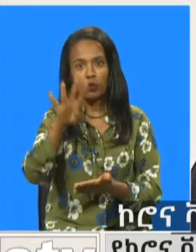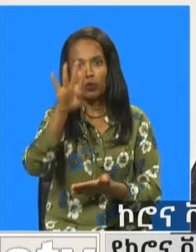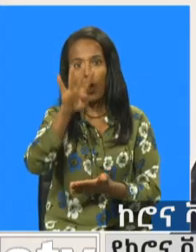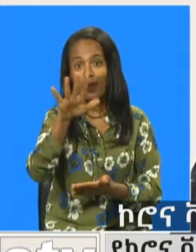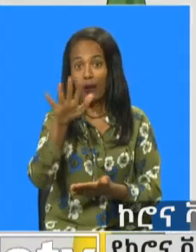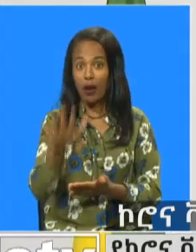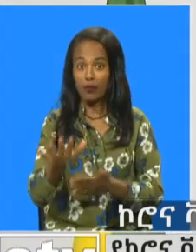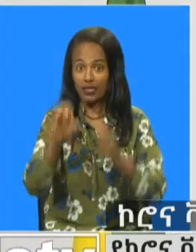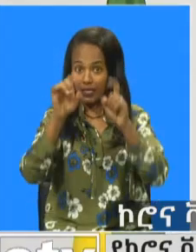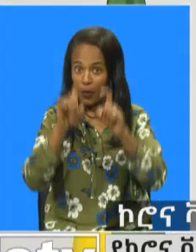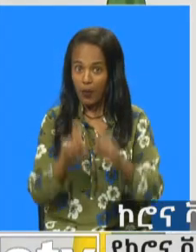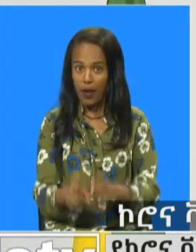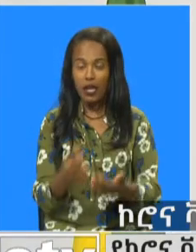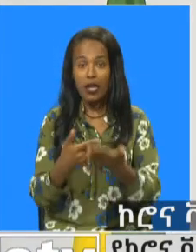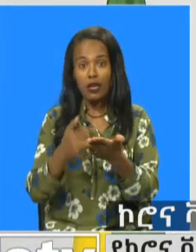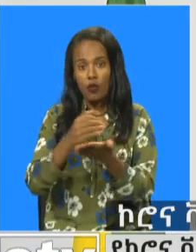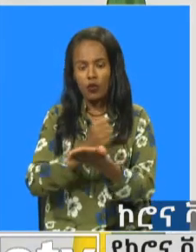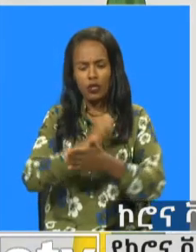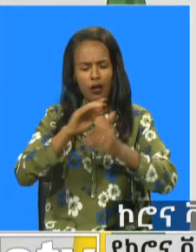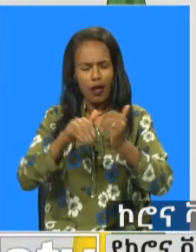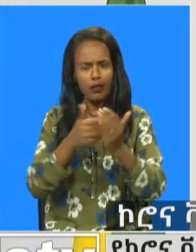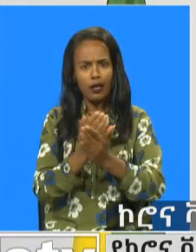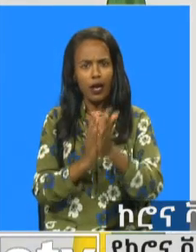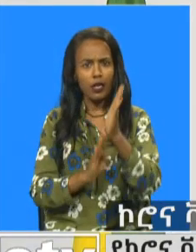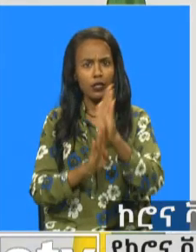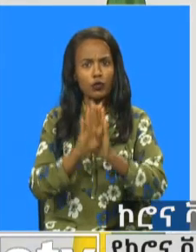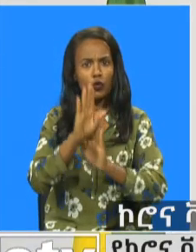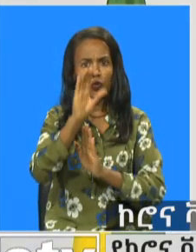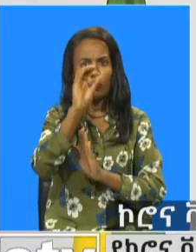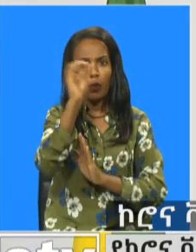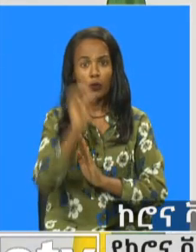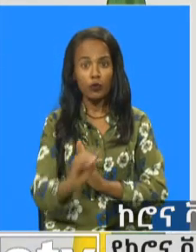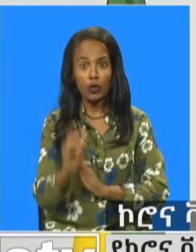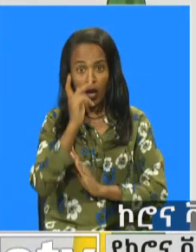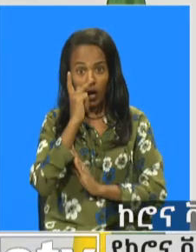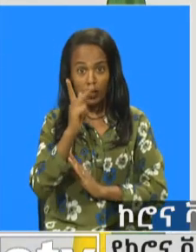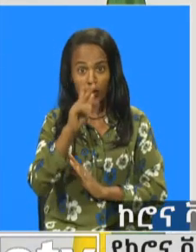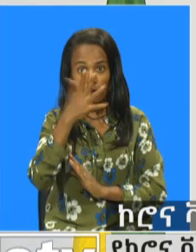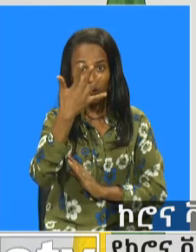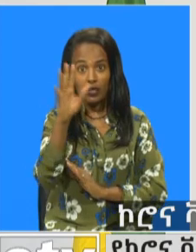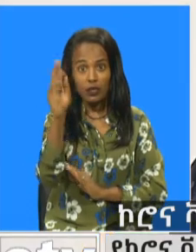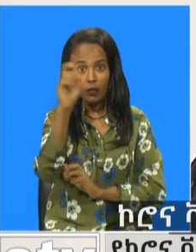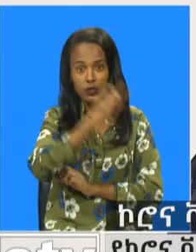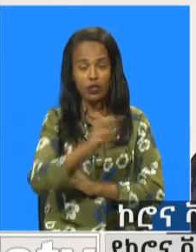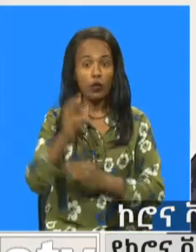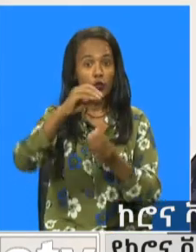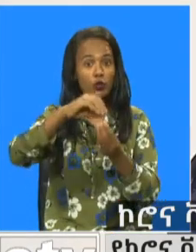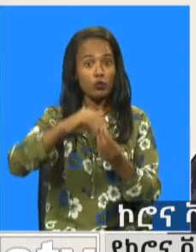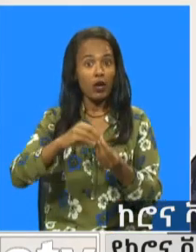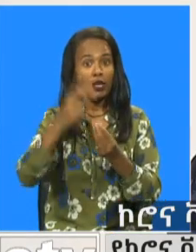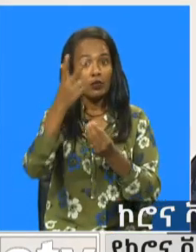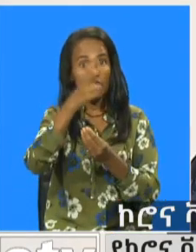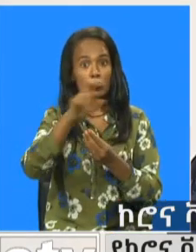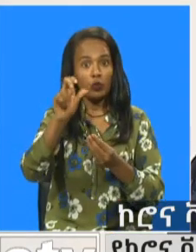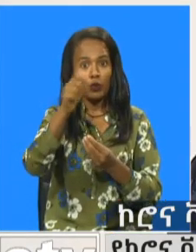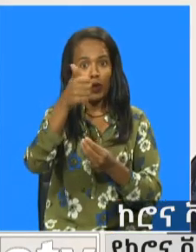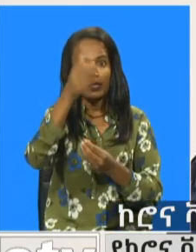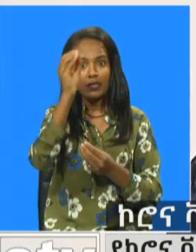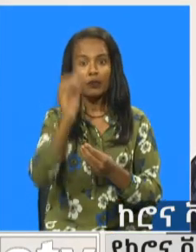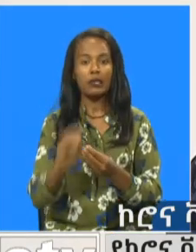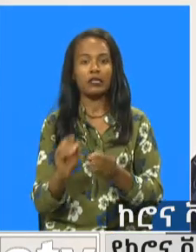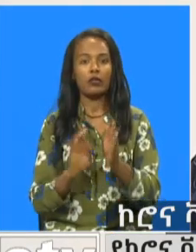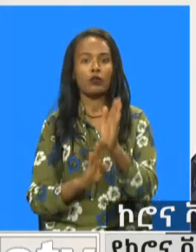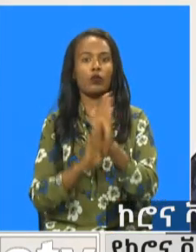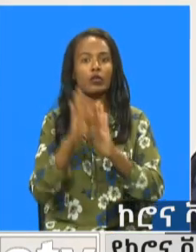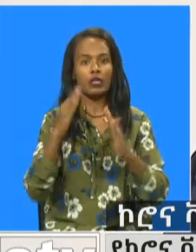ከ55845። ይሄንን ወስደን አጠቃላይ እድገቱን በመቶኛ ካየነው የ15 ቀኑን ጭማሪው 310% ነው